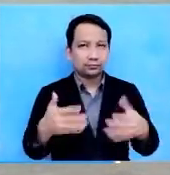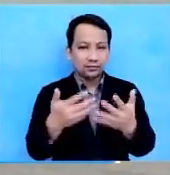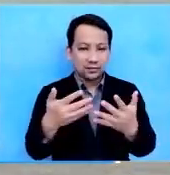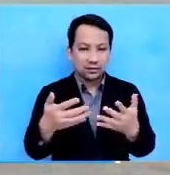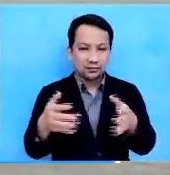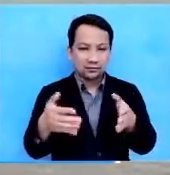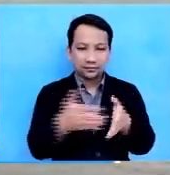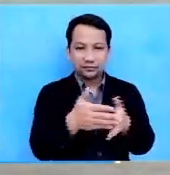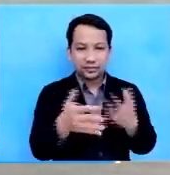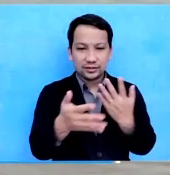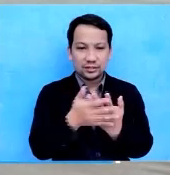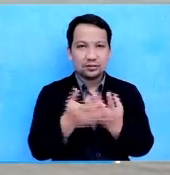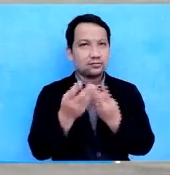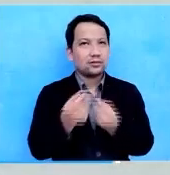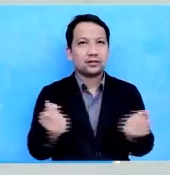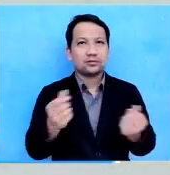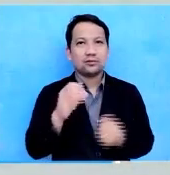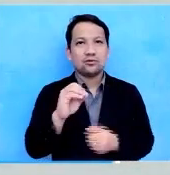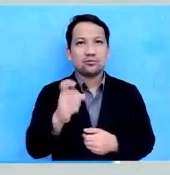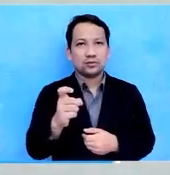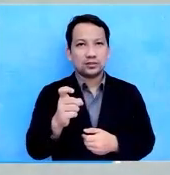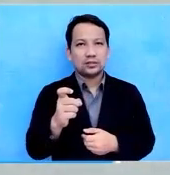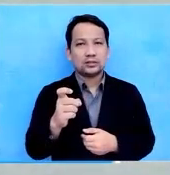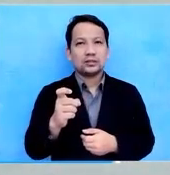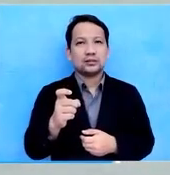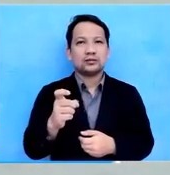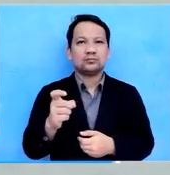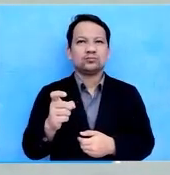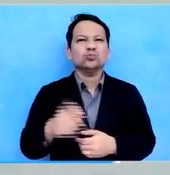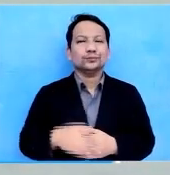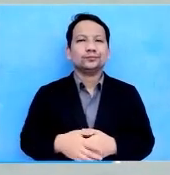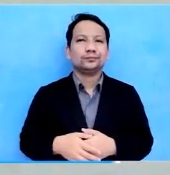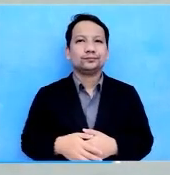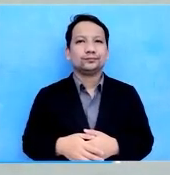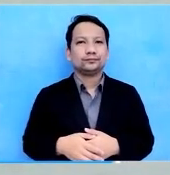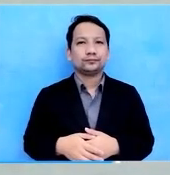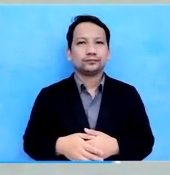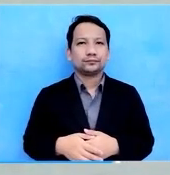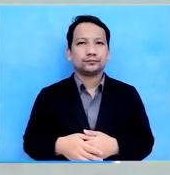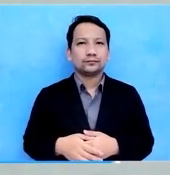hindi mabilis maubos ang oxygen level ng tubig.